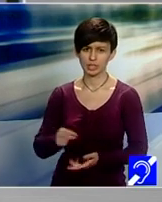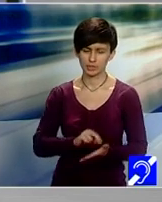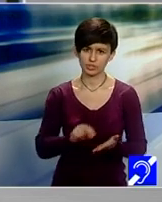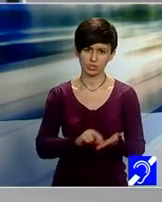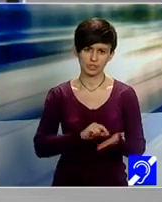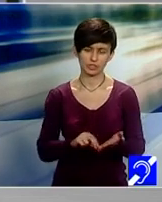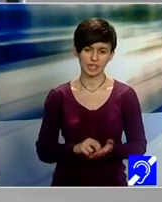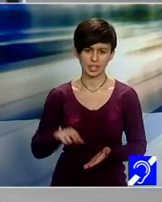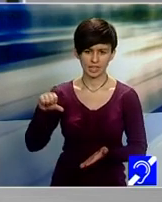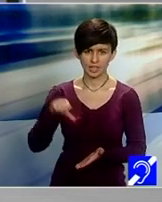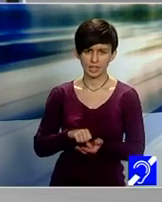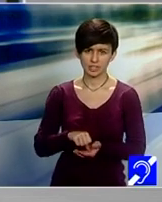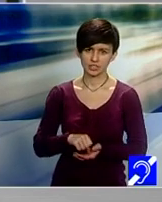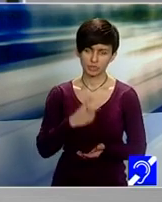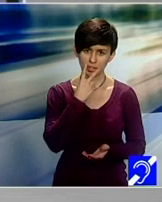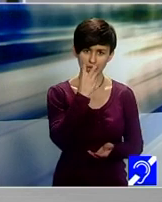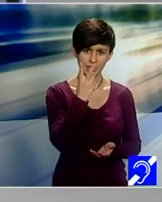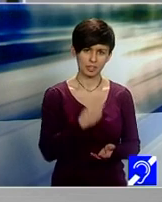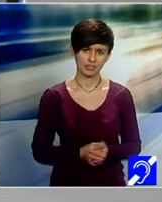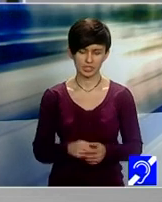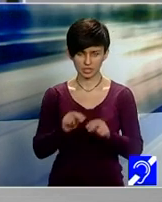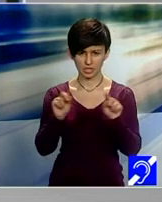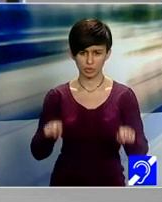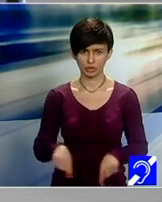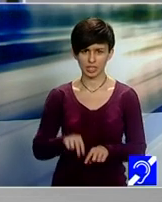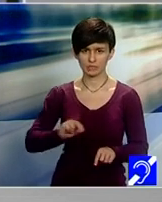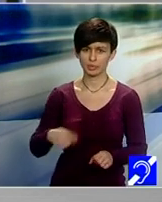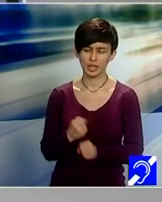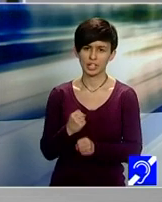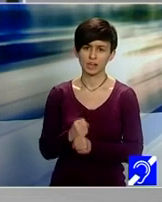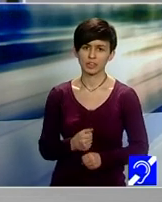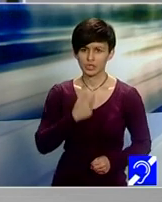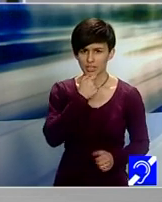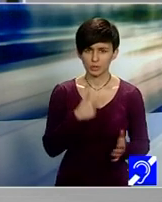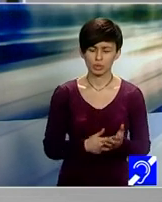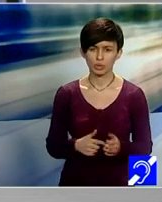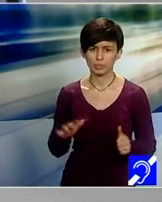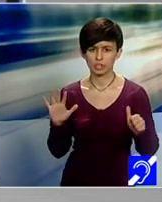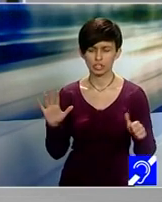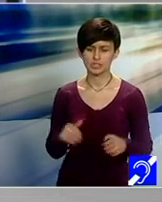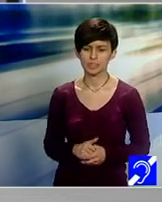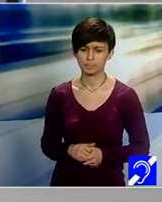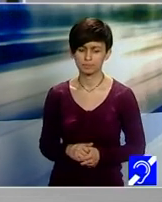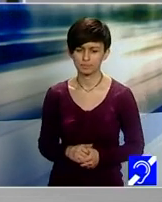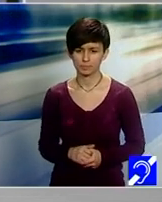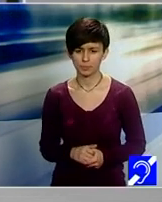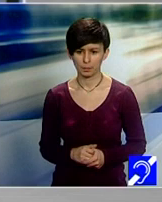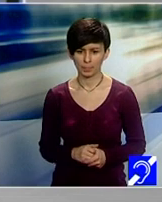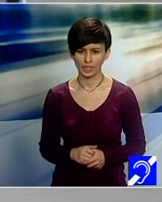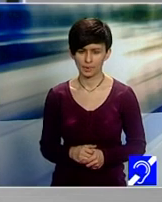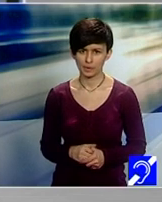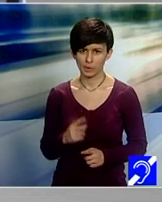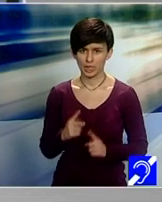în contractul ce l-ai încheiat în 2006, dar îi trimiți acum în 2016. Evident că ea, câtă vreme nu primește